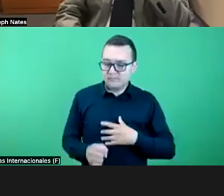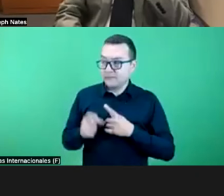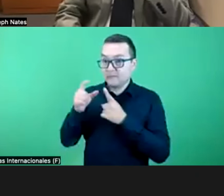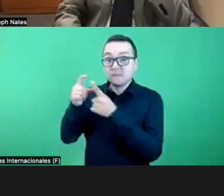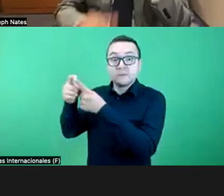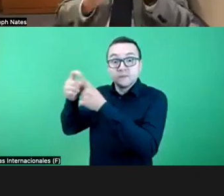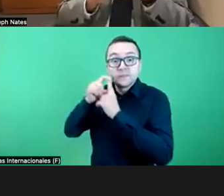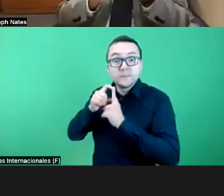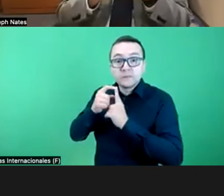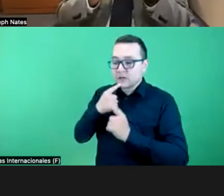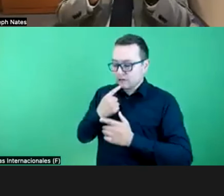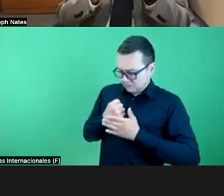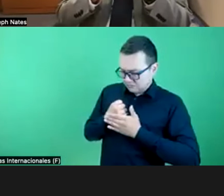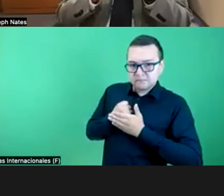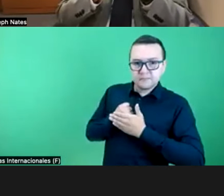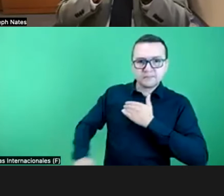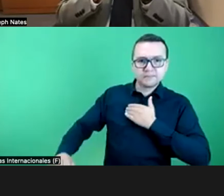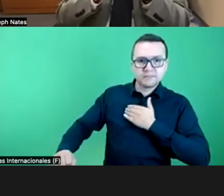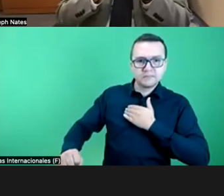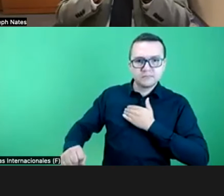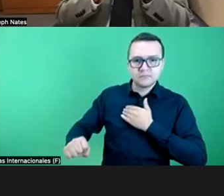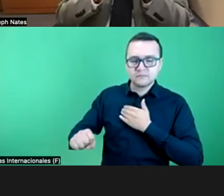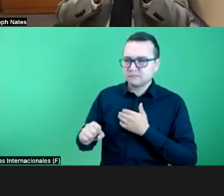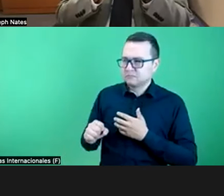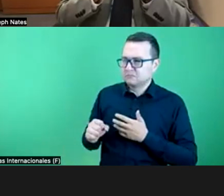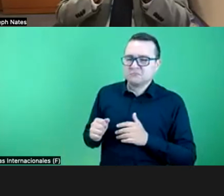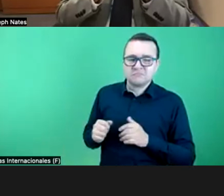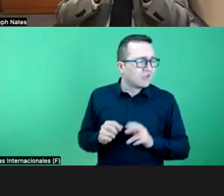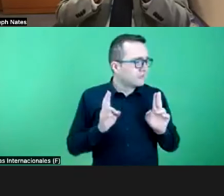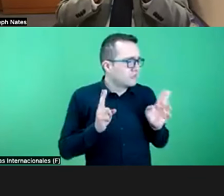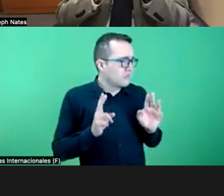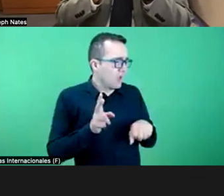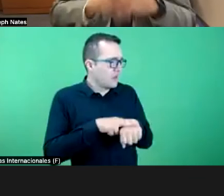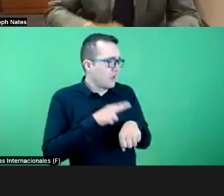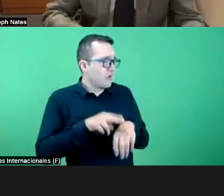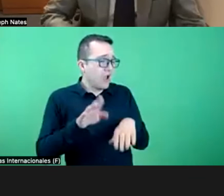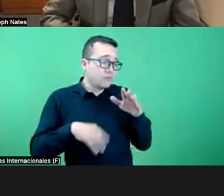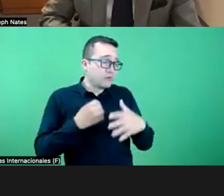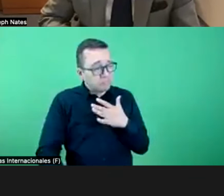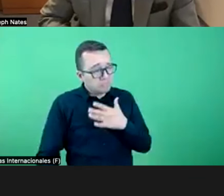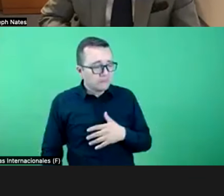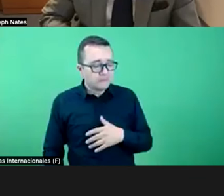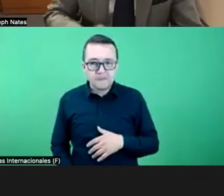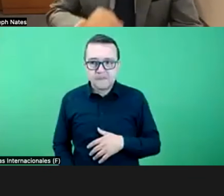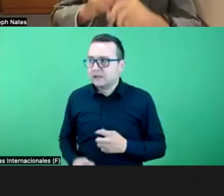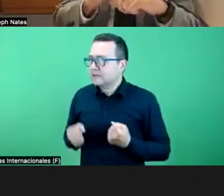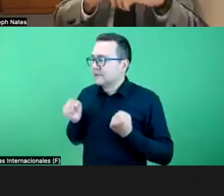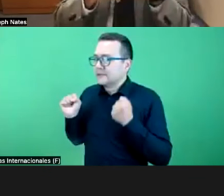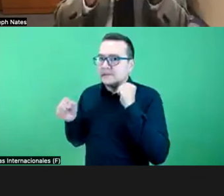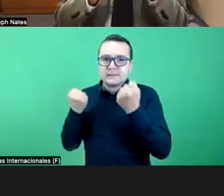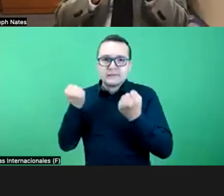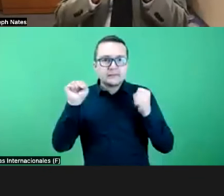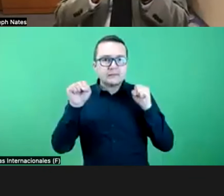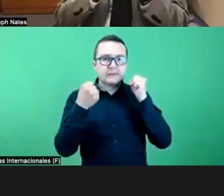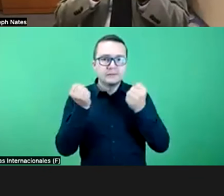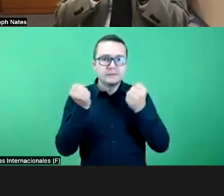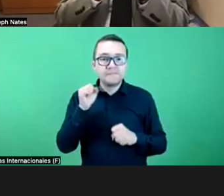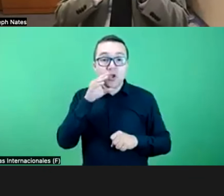reçus leur a dit qu'énormément de femmes subissaient des avortements. Ouais, c'était un commentaire assez cruel, donc les